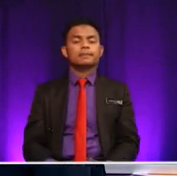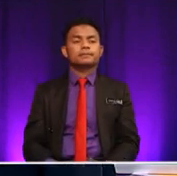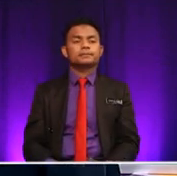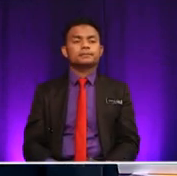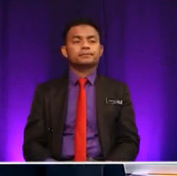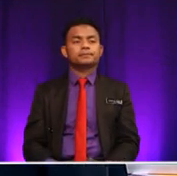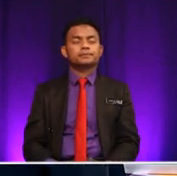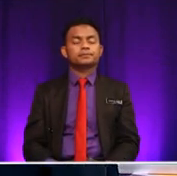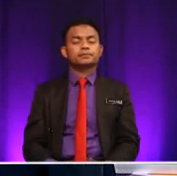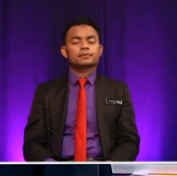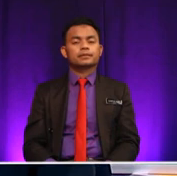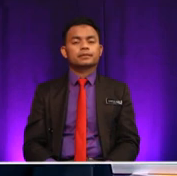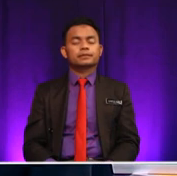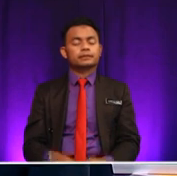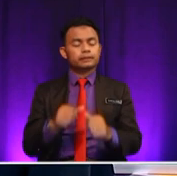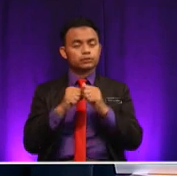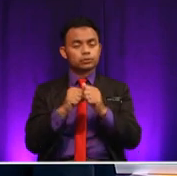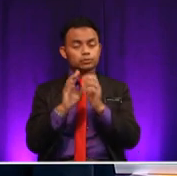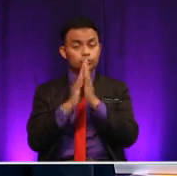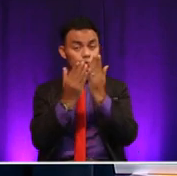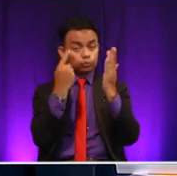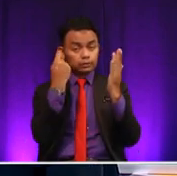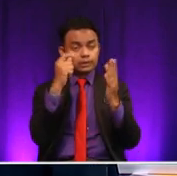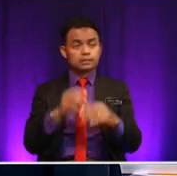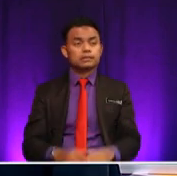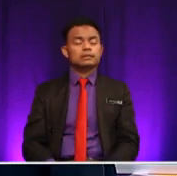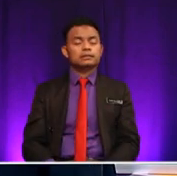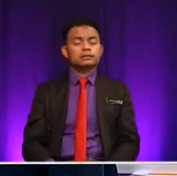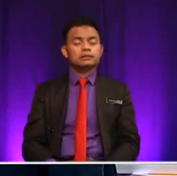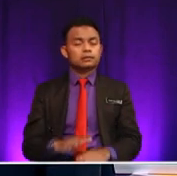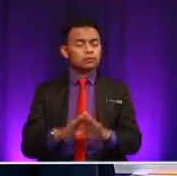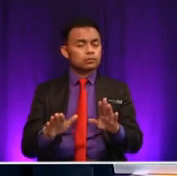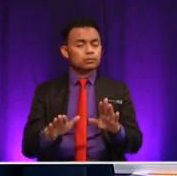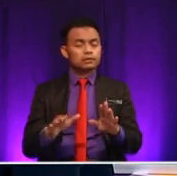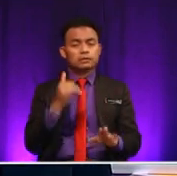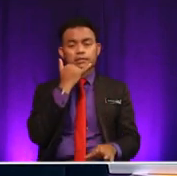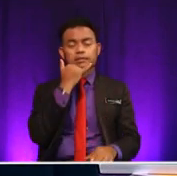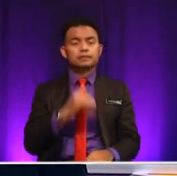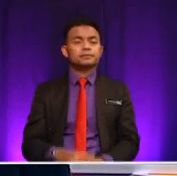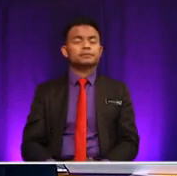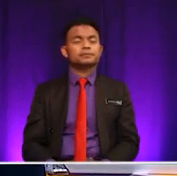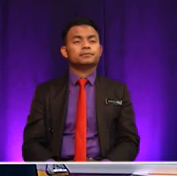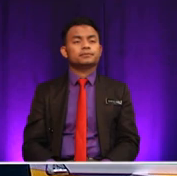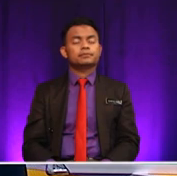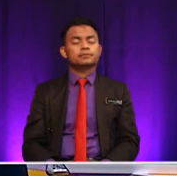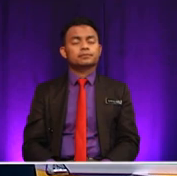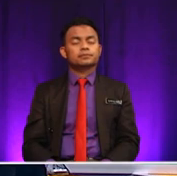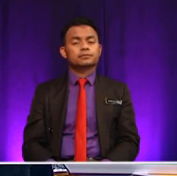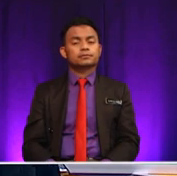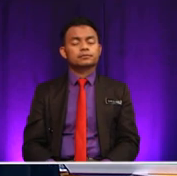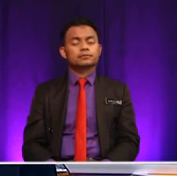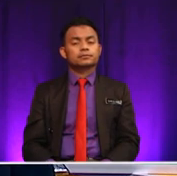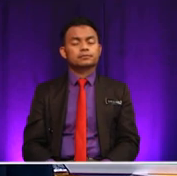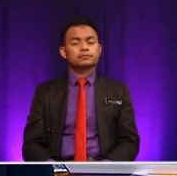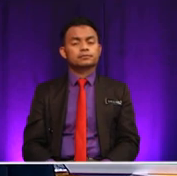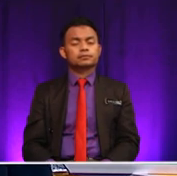bagi seorang Jessy jangan orang terbagi huraian yang salah lah jadi seterusnya baca soalnya hingga habis